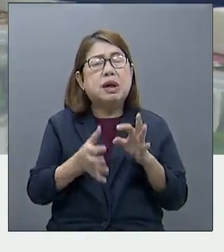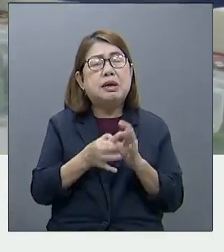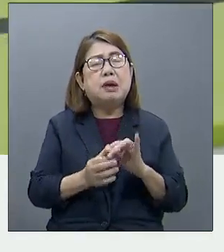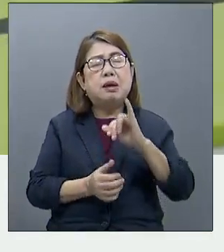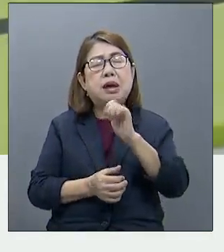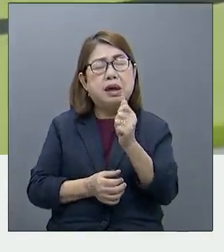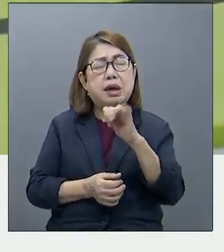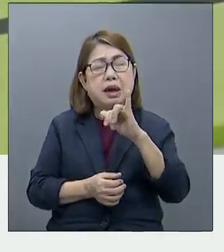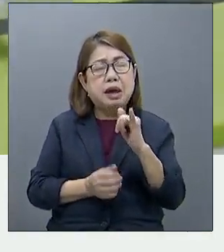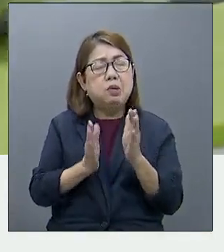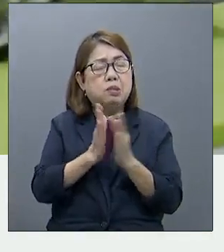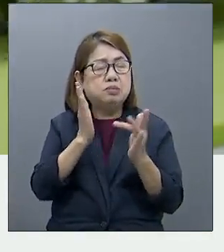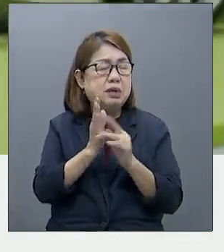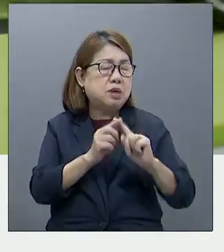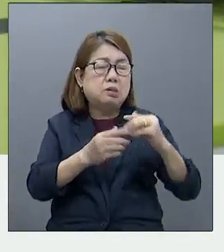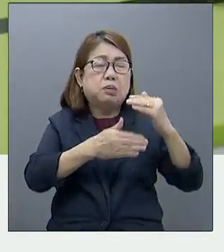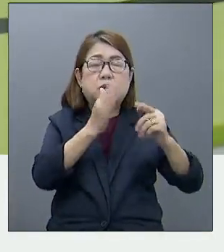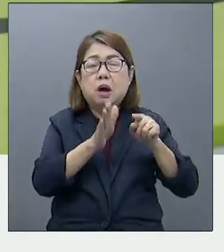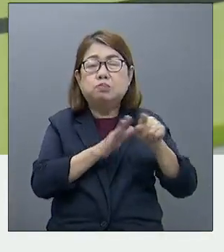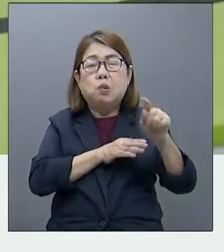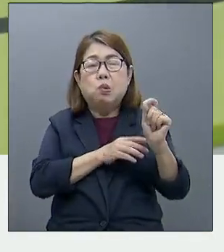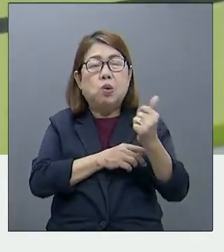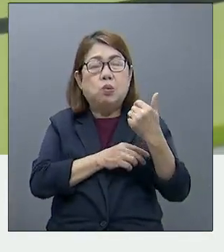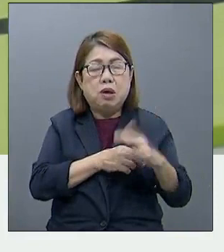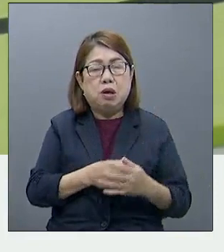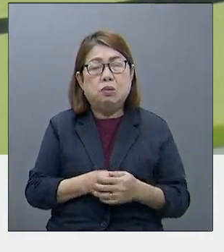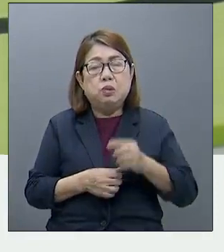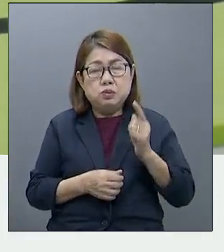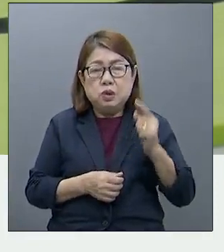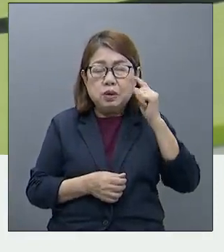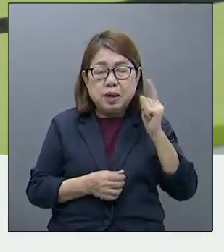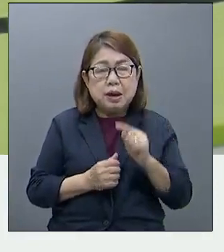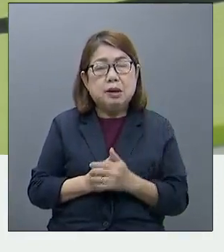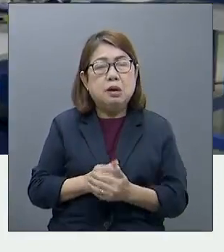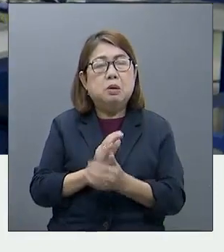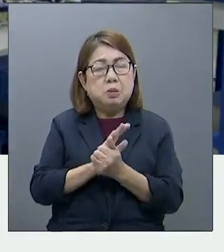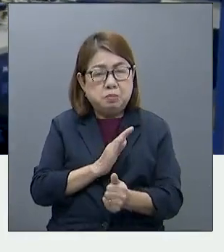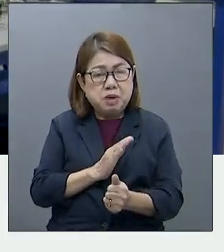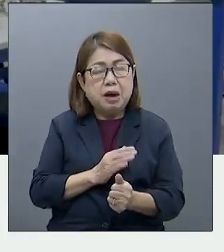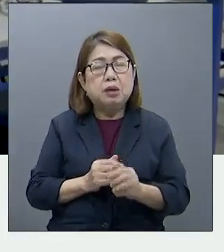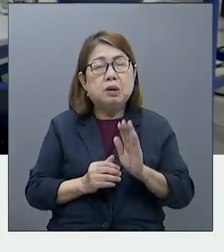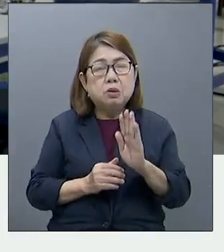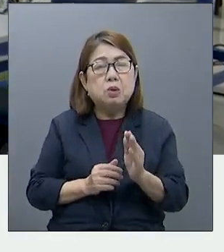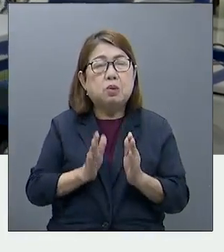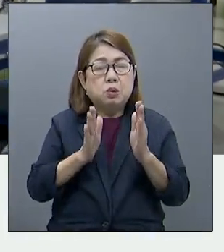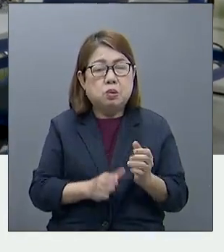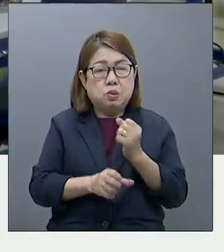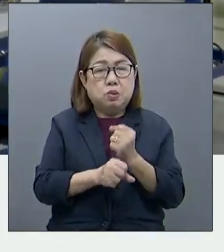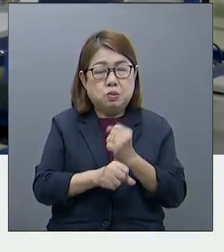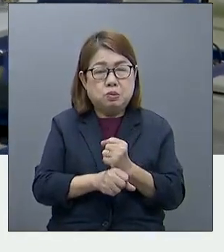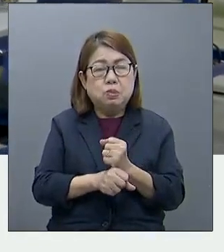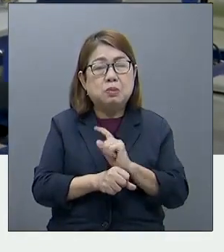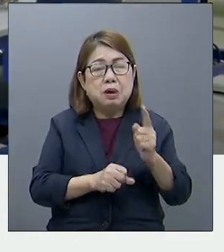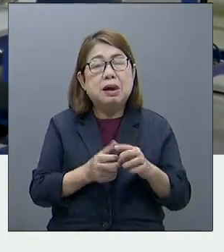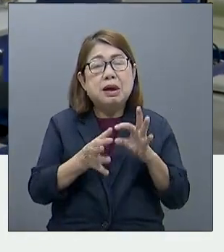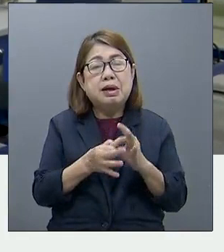ยีอื่นๆกำลังพัฒนาไปอย่างรวดเร็วนะคะขณะเดียวกันก็ต้องยกระดับความสามารถในด้านของ Cyber Security หรือความปล